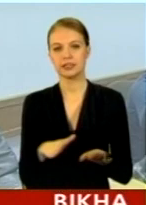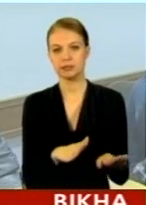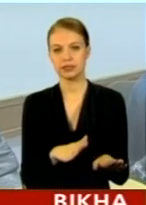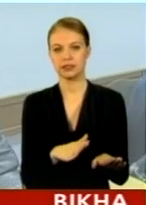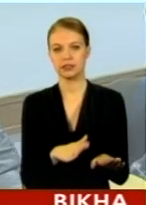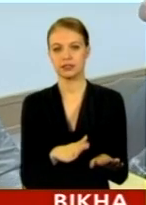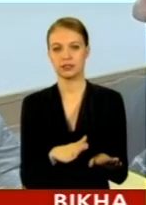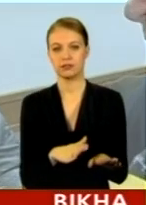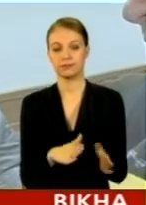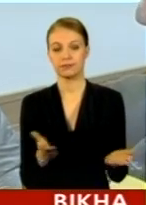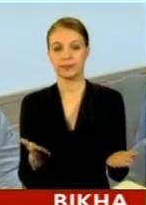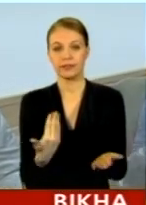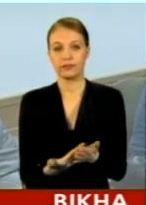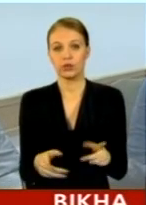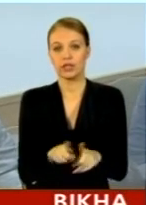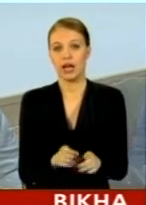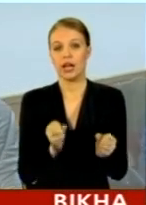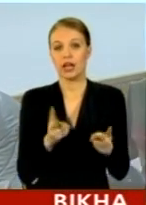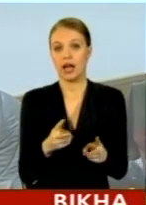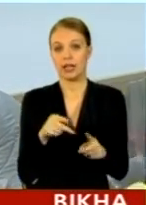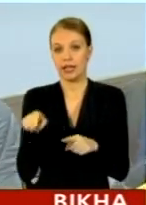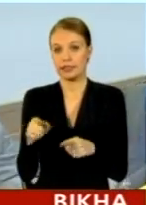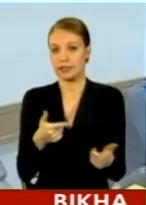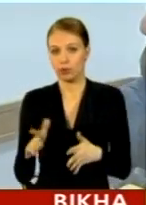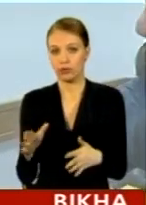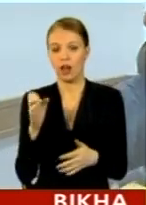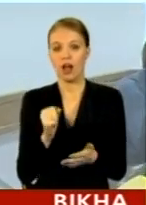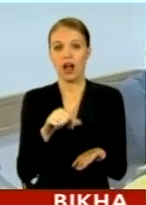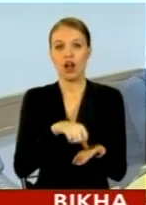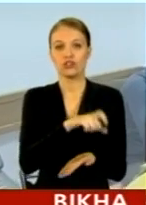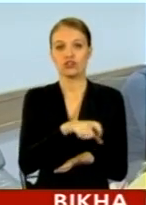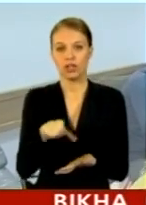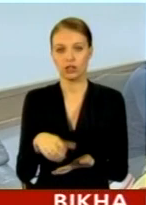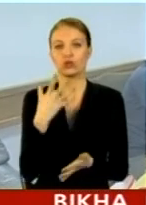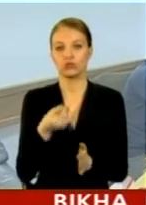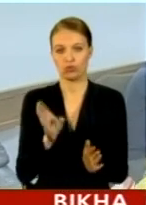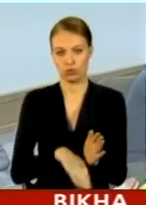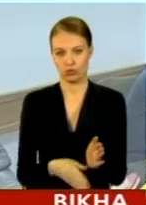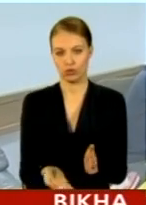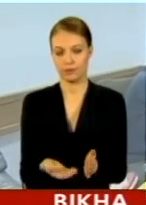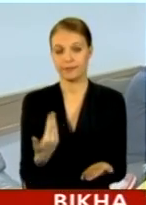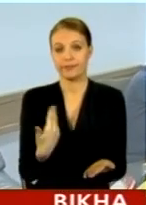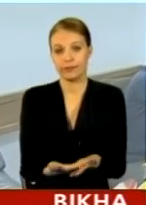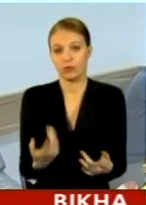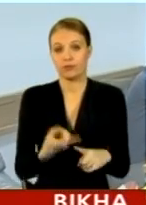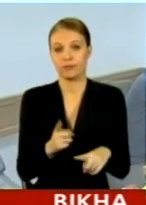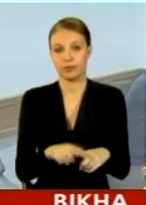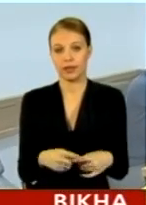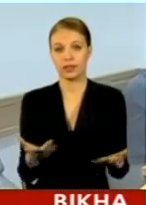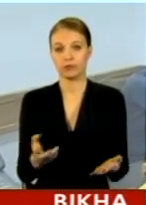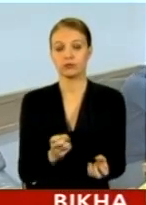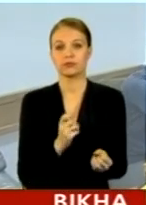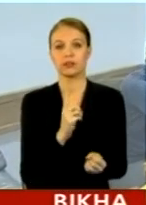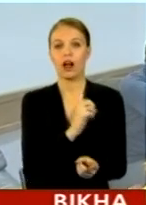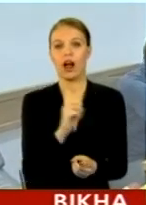заместитель. Вот так, как и эти не подготовлены, а члены еще хуже. Вот поэтому